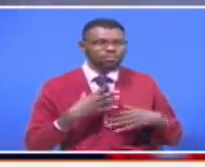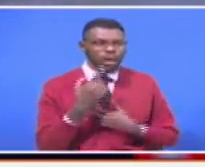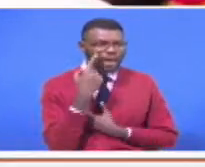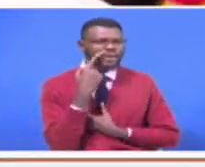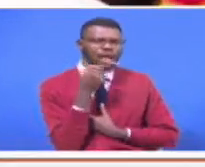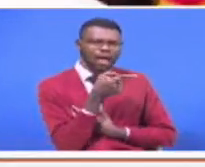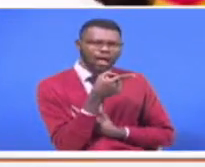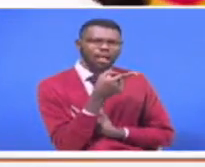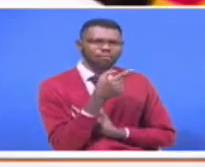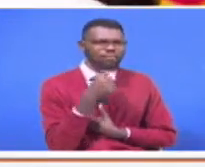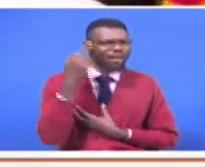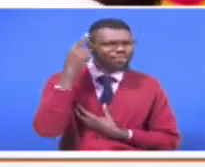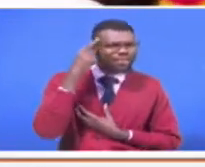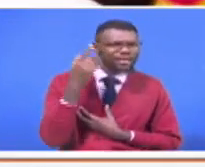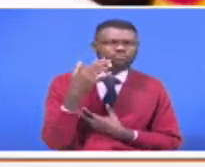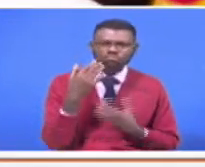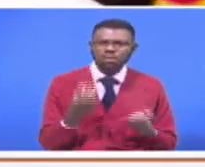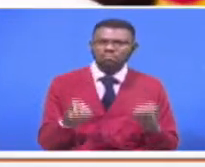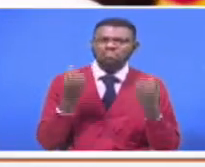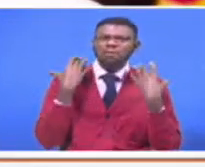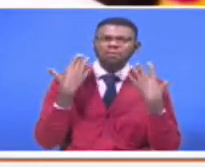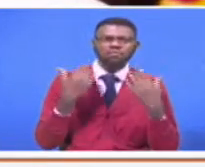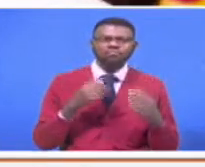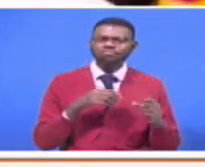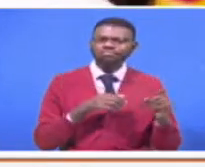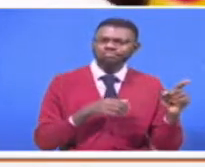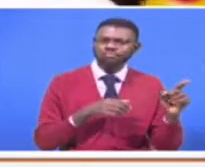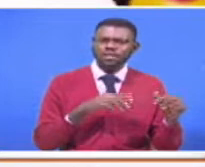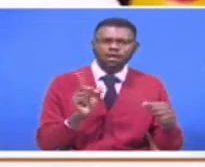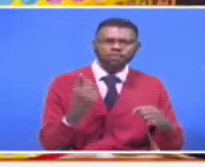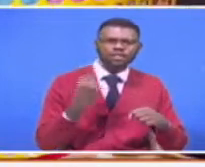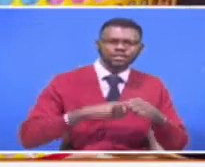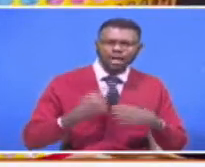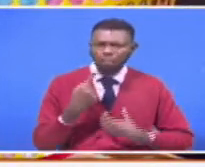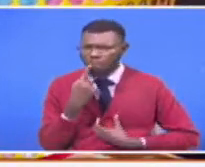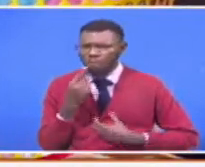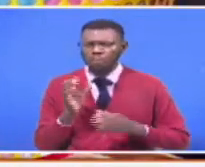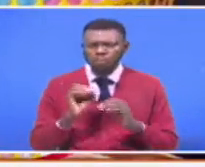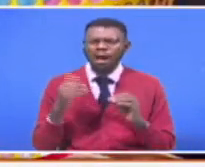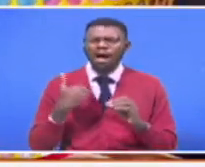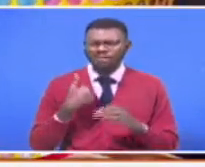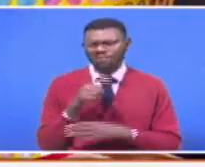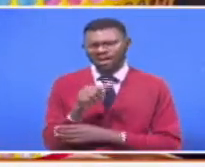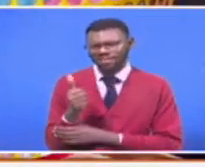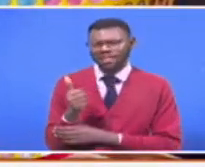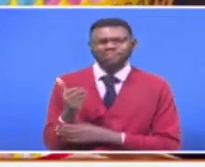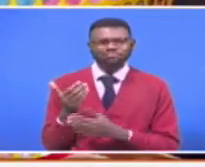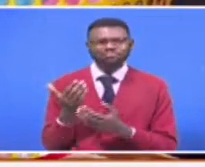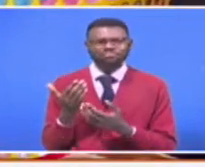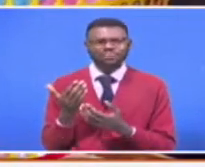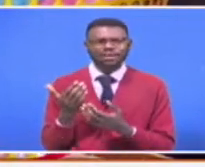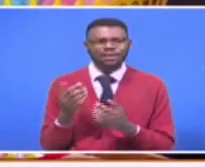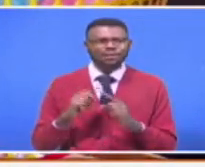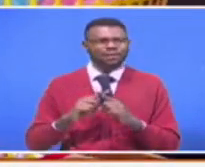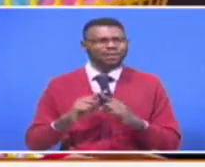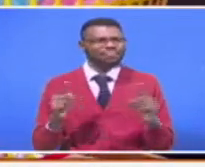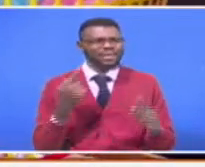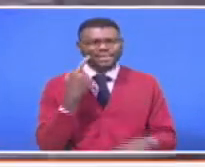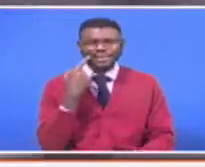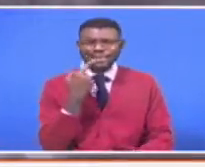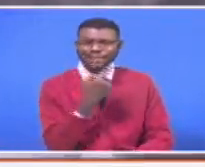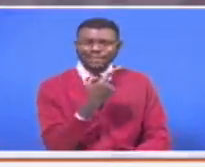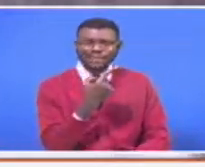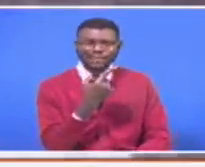jambo hilo, ikizingatiwa kwamba sio mara yake ya kwanza kunyonyesha. Hata hivyo, taswira inaonekana kuwa